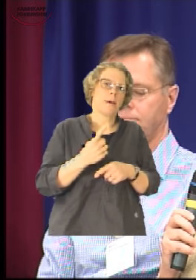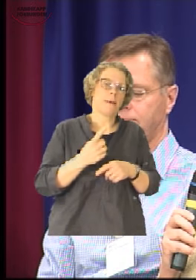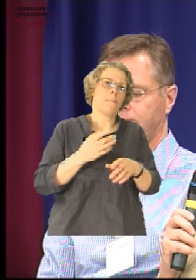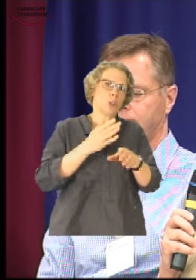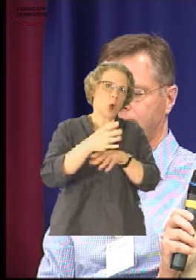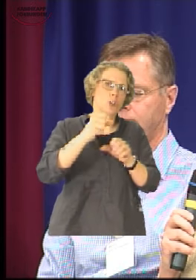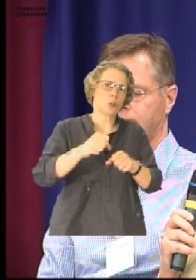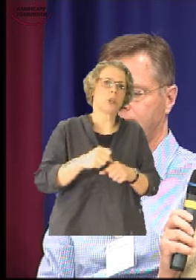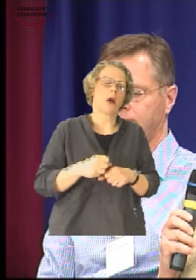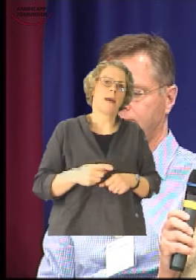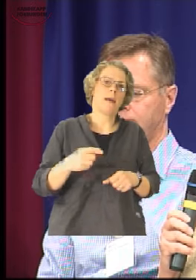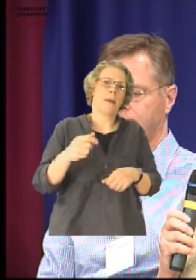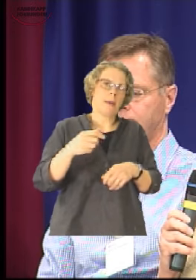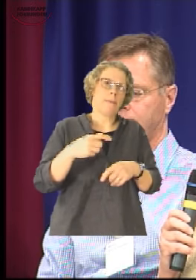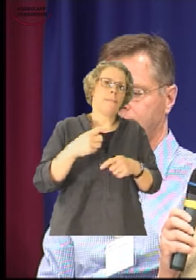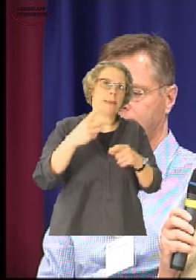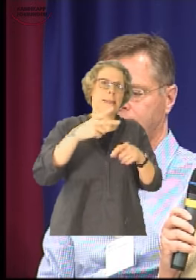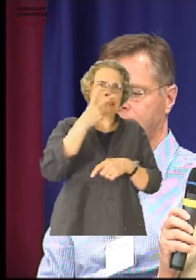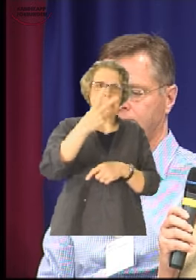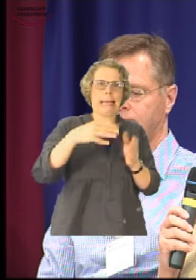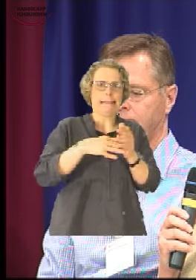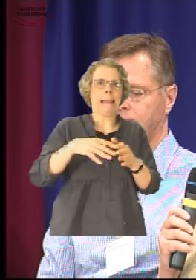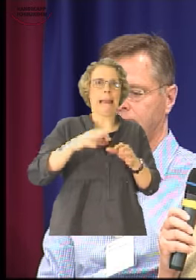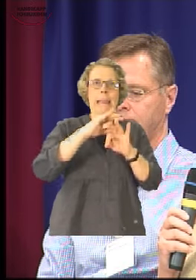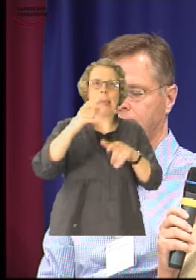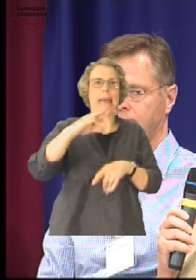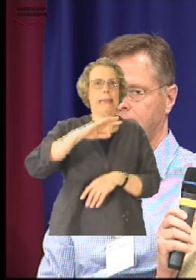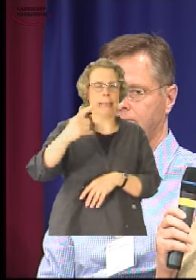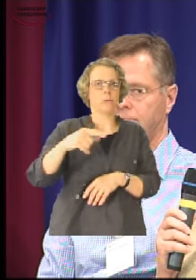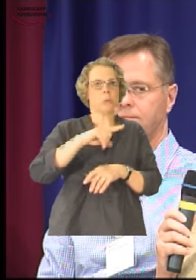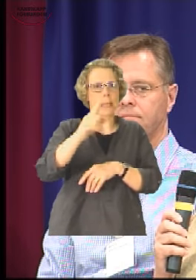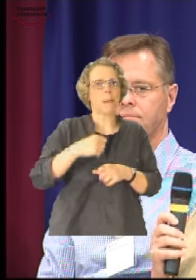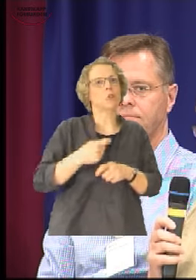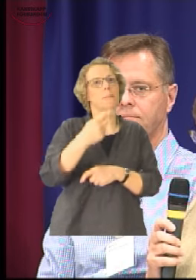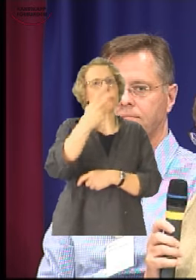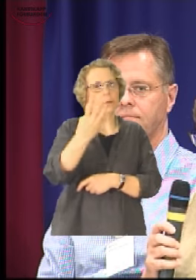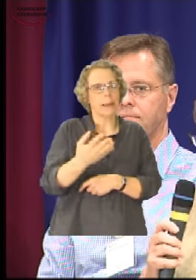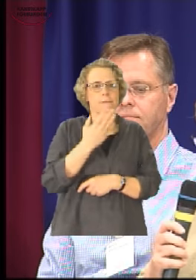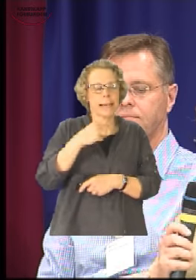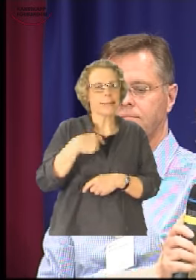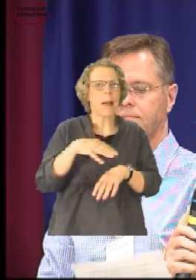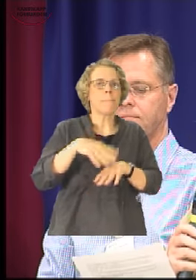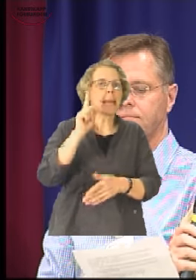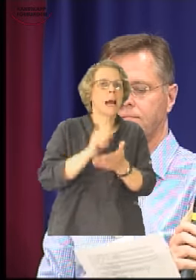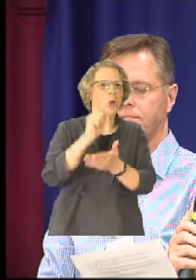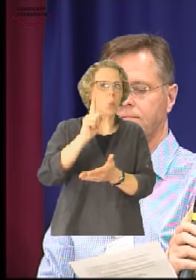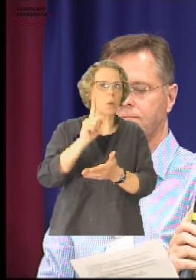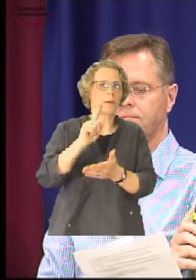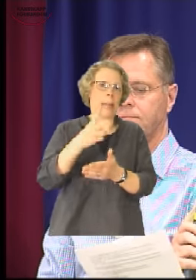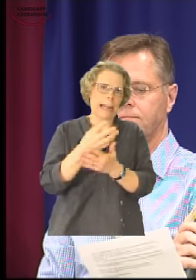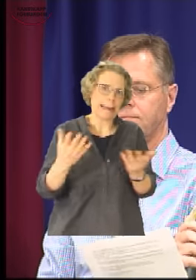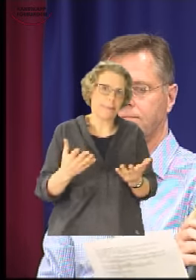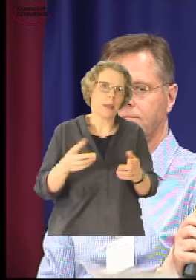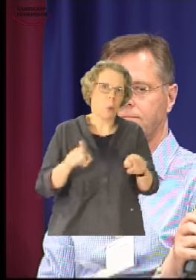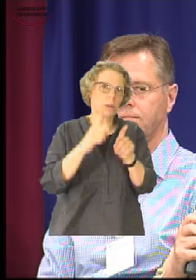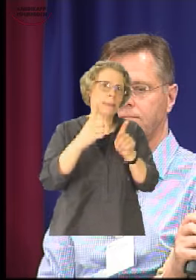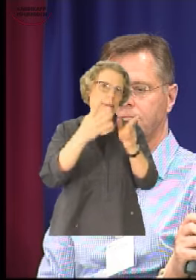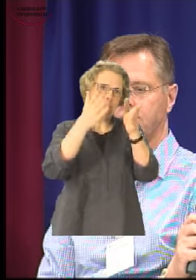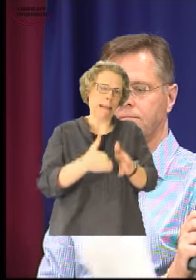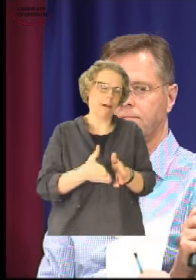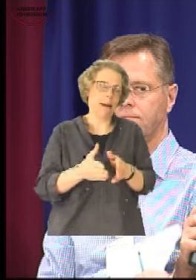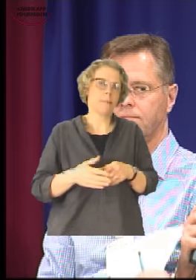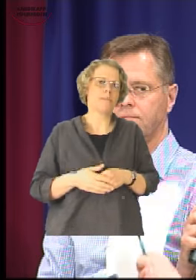sen avgöra vilket som är mest akut och vilket man ska först åtgärda. Så att det,